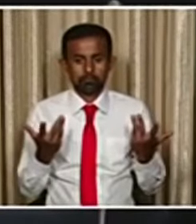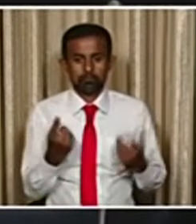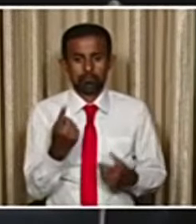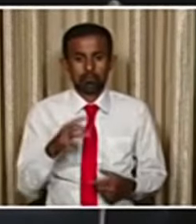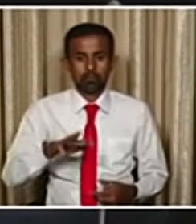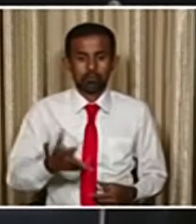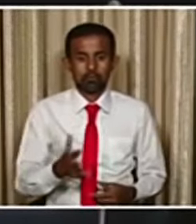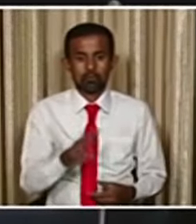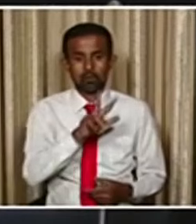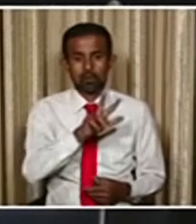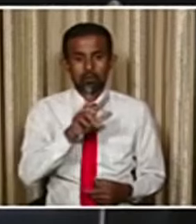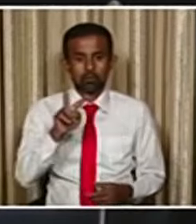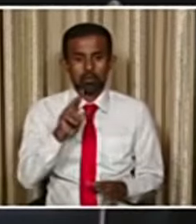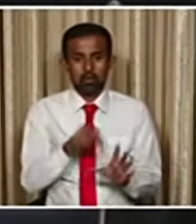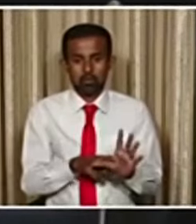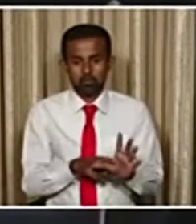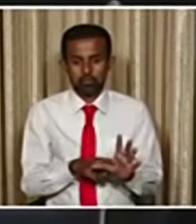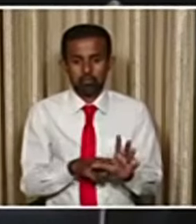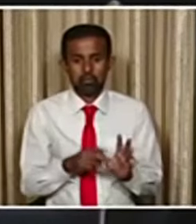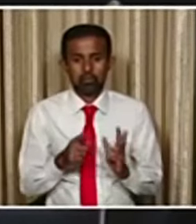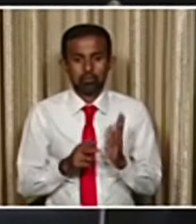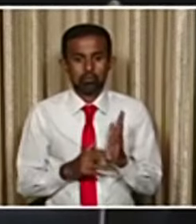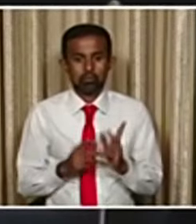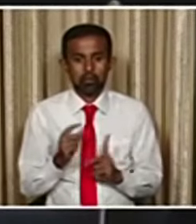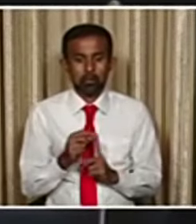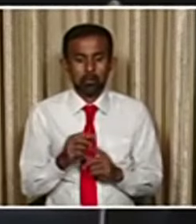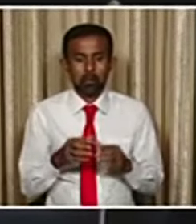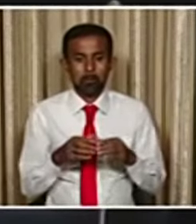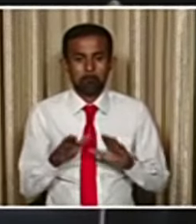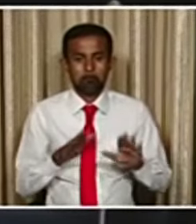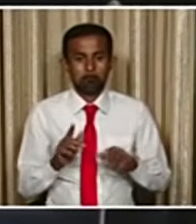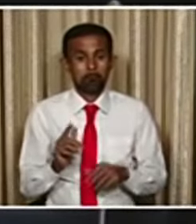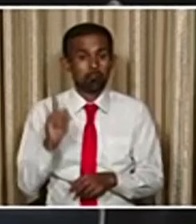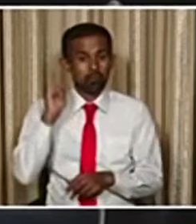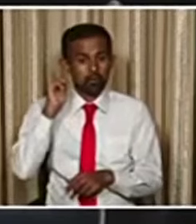ಏಕ ಯದ್ದಾಶ್ರಮಸಿ ಅಸೂ ದೆಕೆ ಎಕ್ಸಜ್ಜಾತಿಕ ಪಾಲನ ಕಾಲೇದಿ